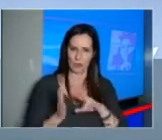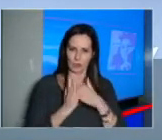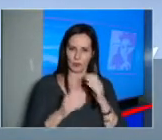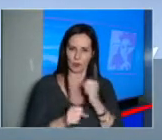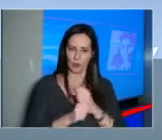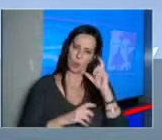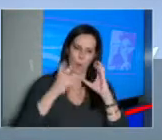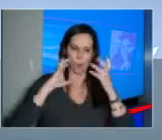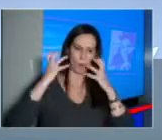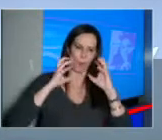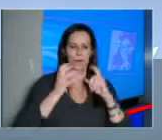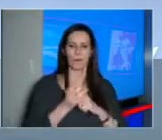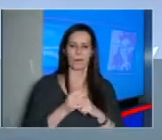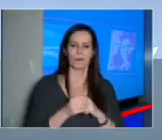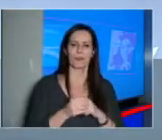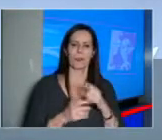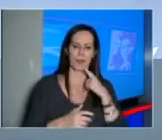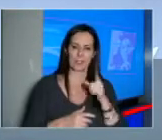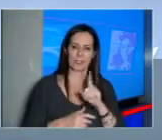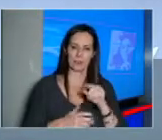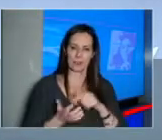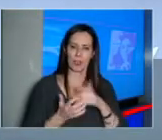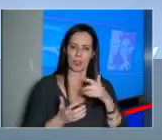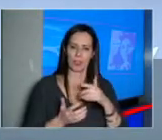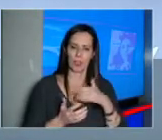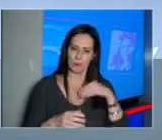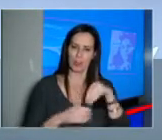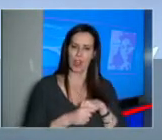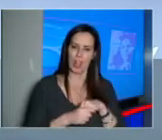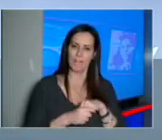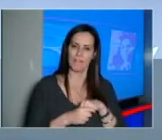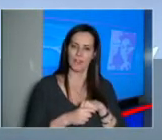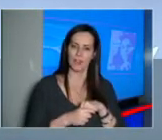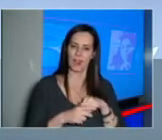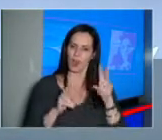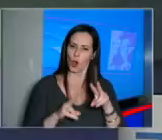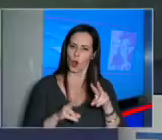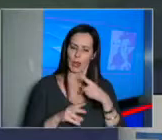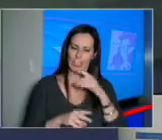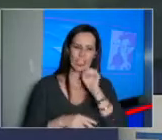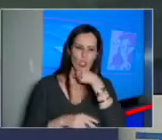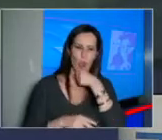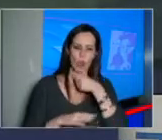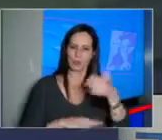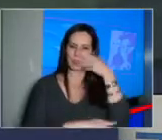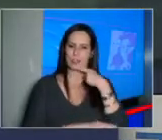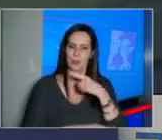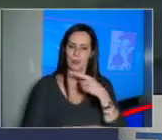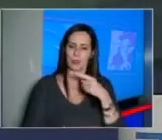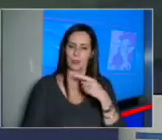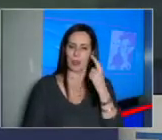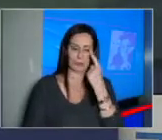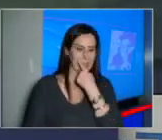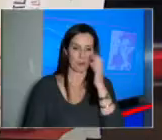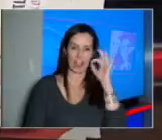ועושה פרצופים לכל העולם? אז אמרתי, לא, זה כנראה בגלל שאני משתתף. אני יכול לקרוא לזה היסטוריה של מדינת ישראל דרך העיניים של ילדה